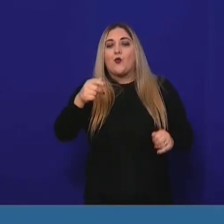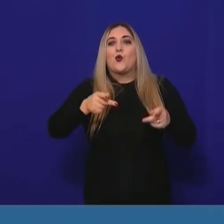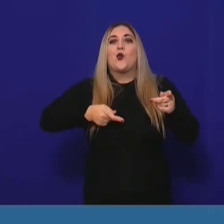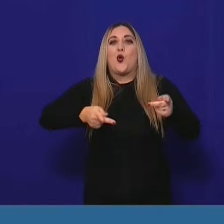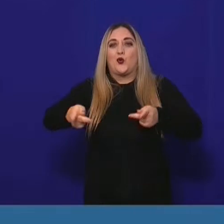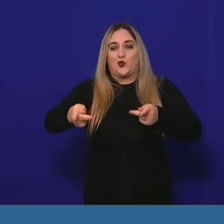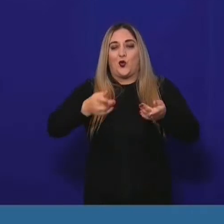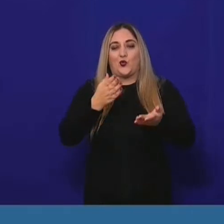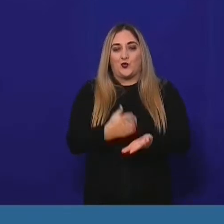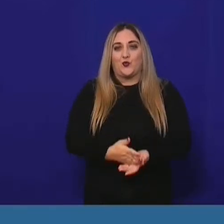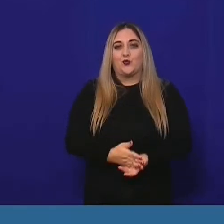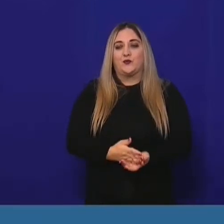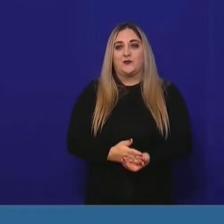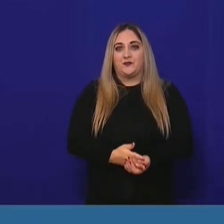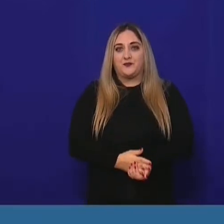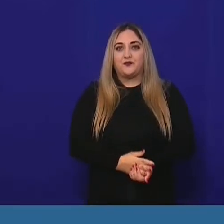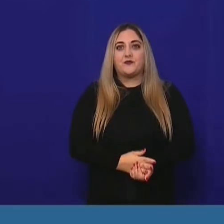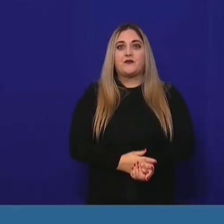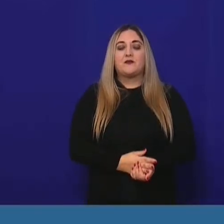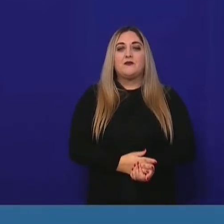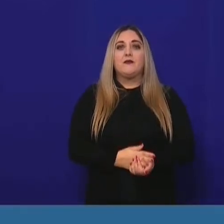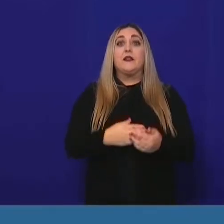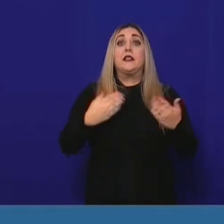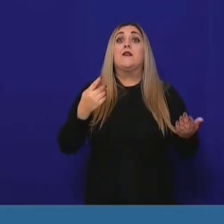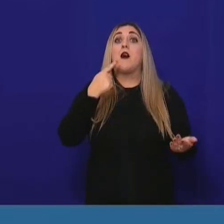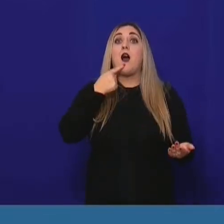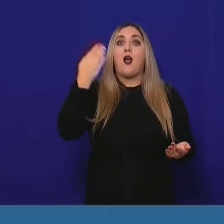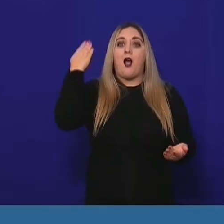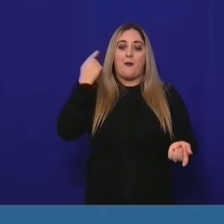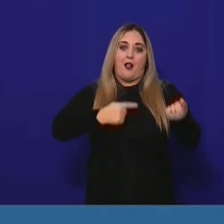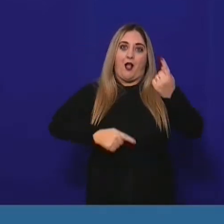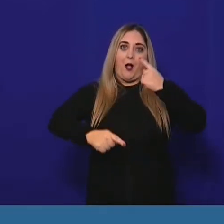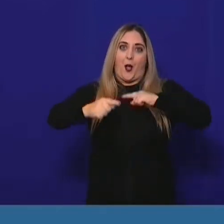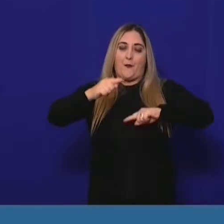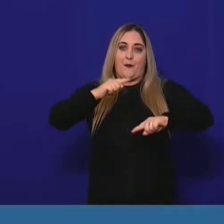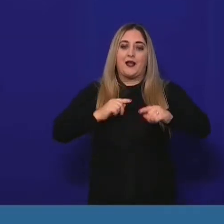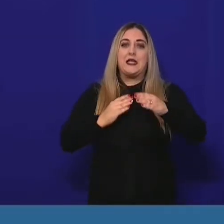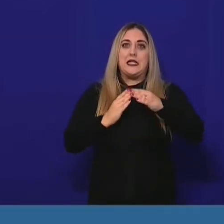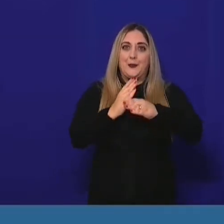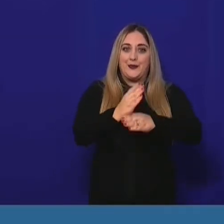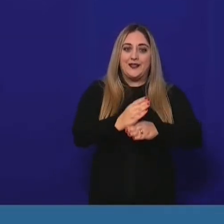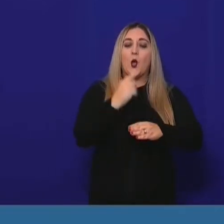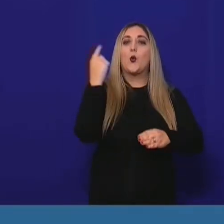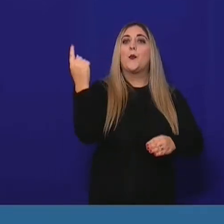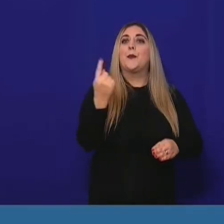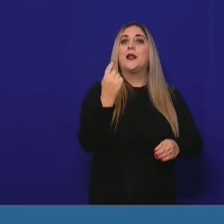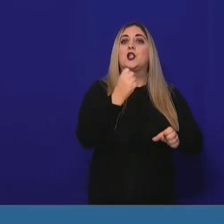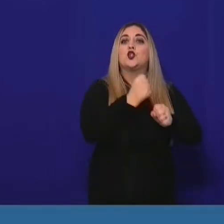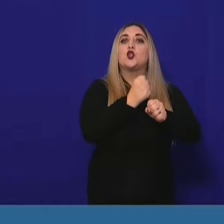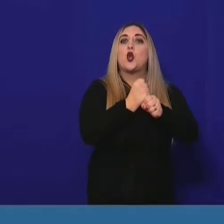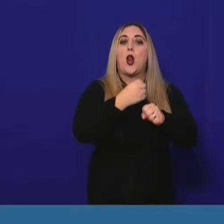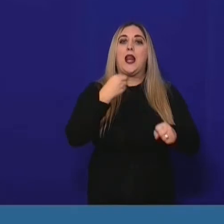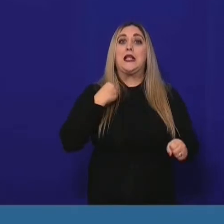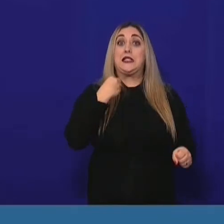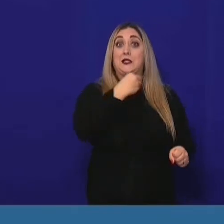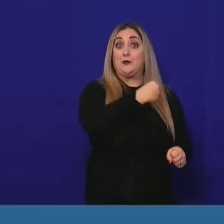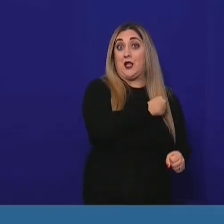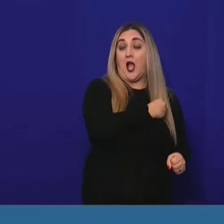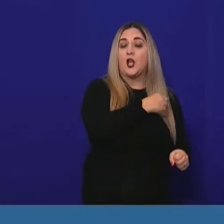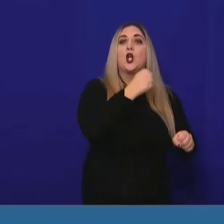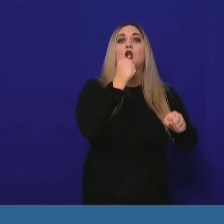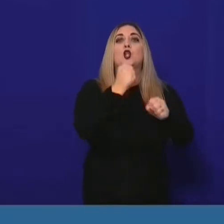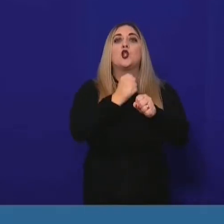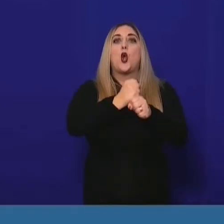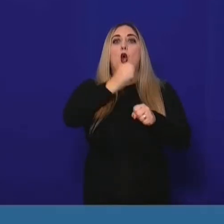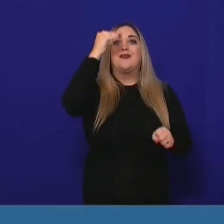in-numru ta' każijiet. U bħalma xħabbarna ħanibdew f'dawk in-nies li jaħdmu fil-clinical settings, djar